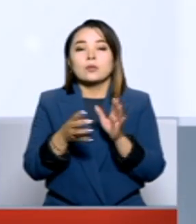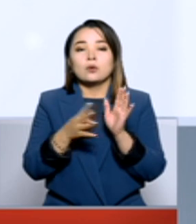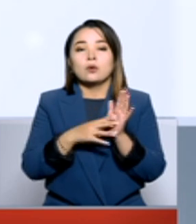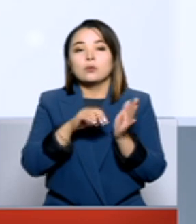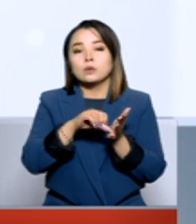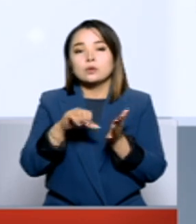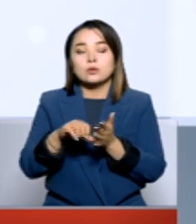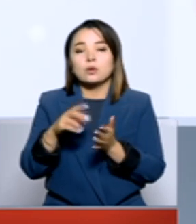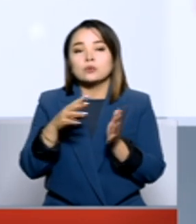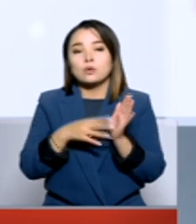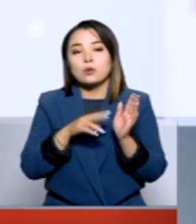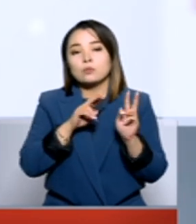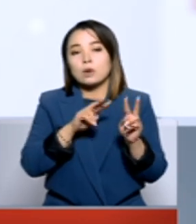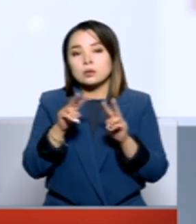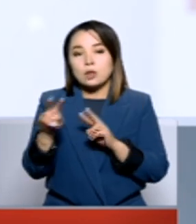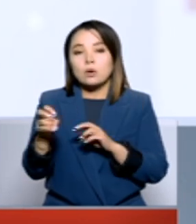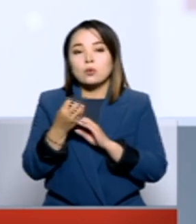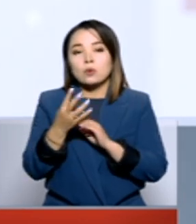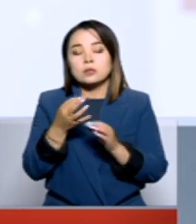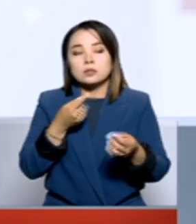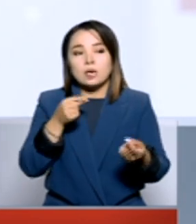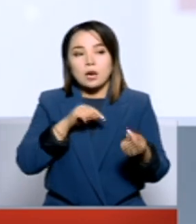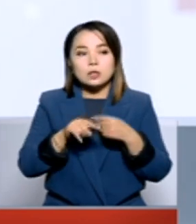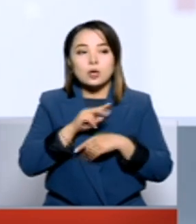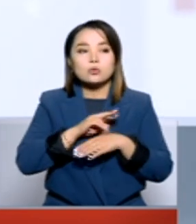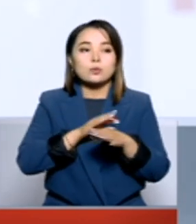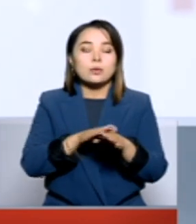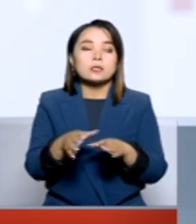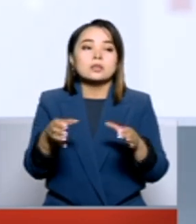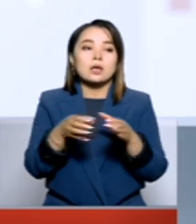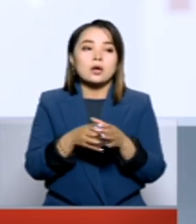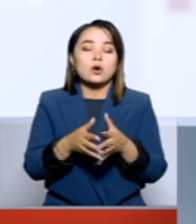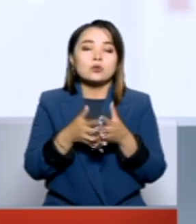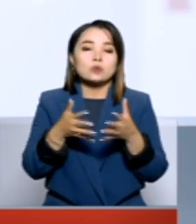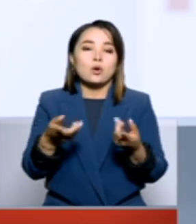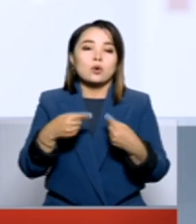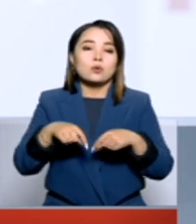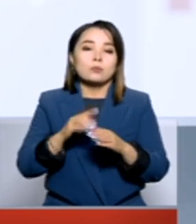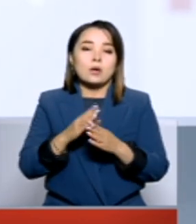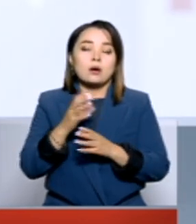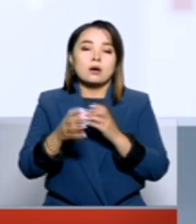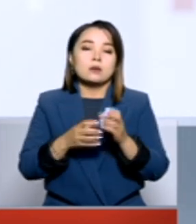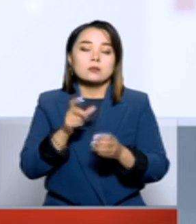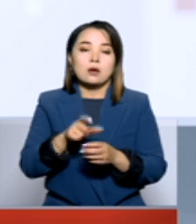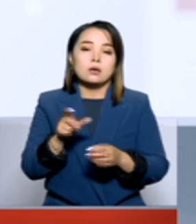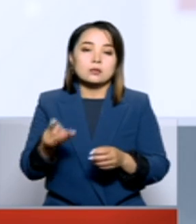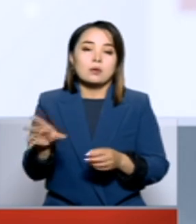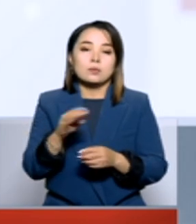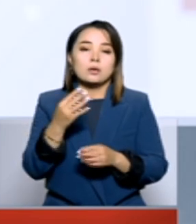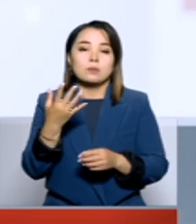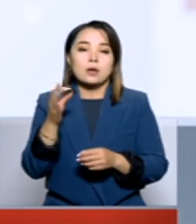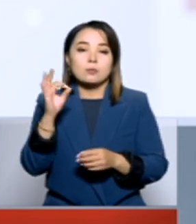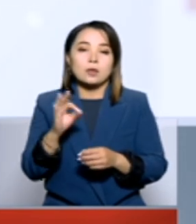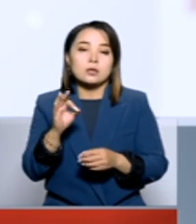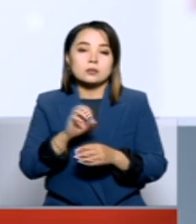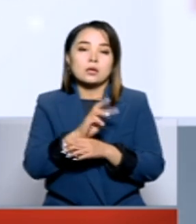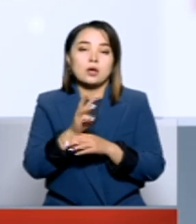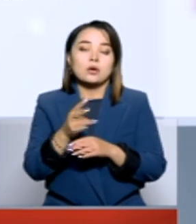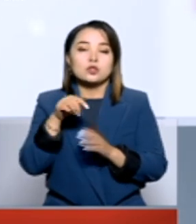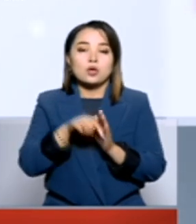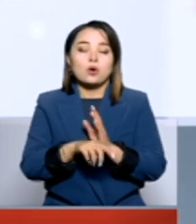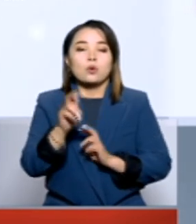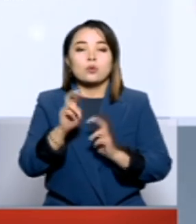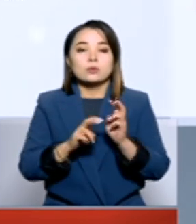мүше, 3 бақылаушы және 14 диалог жөніндегі серіктес ел бар үлкен ұйым. Әлем халқының 45% қамтиды. Жалпы ішкі